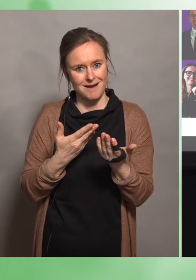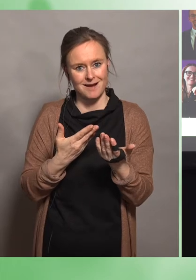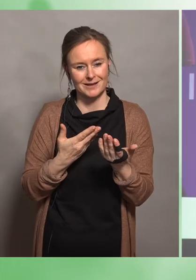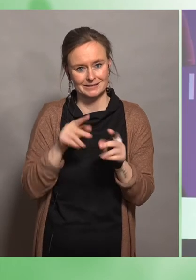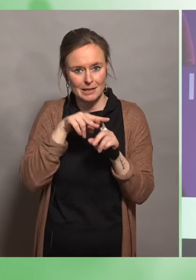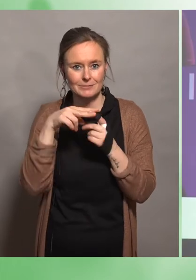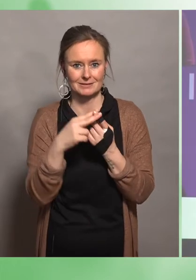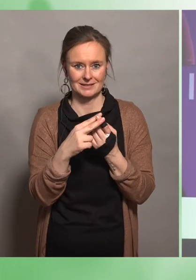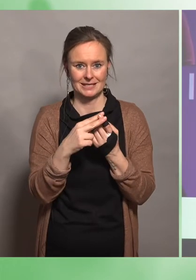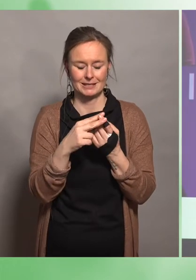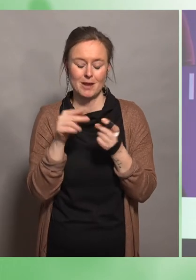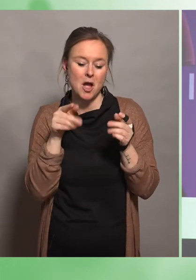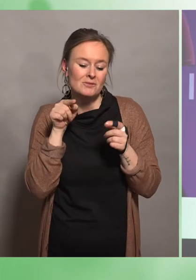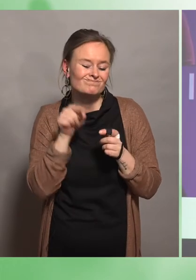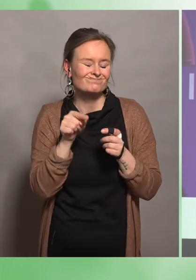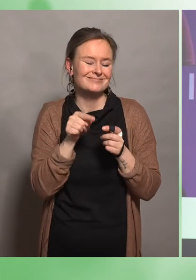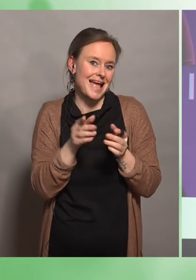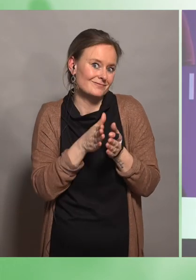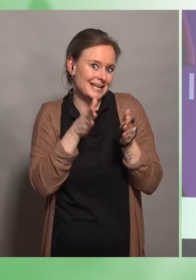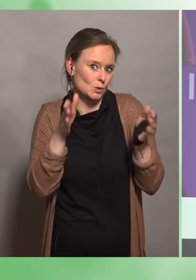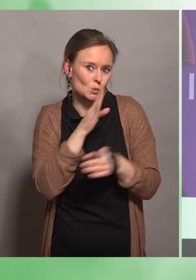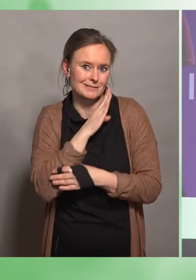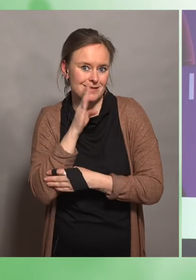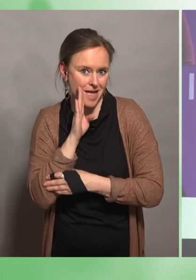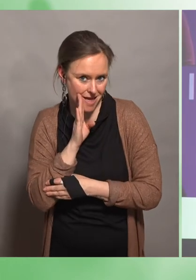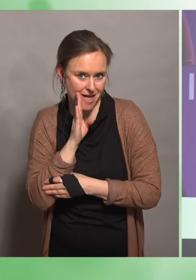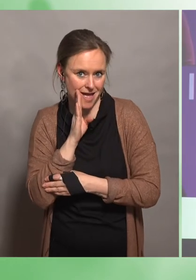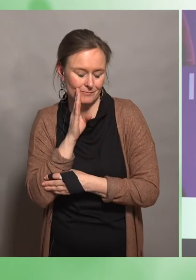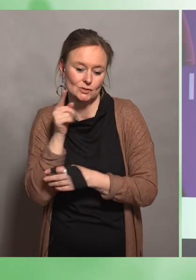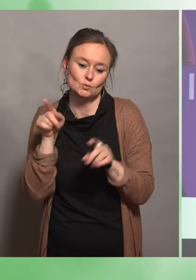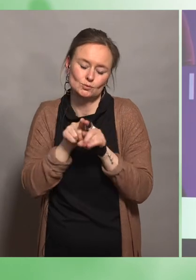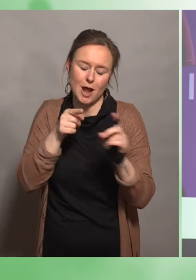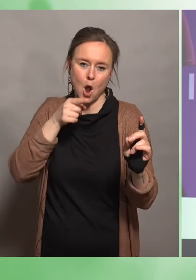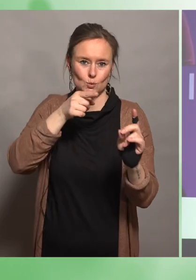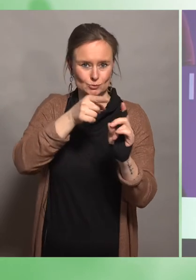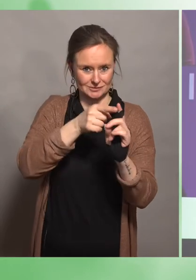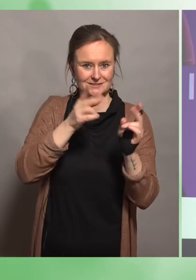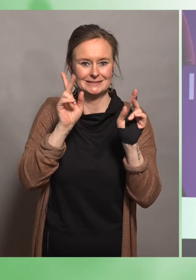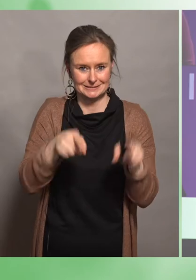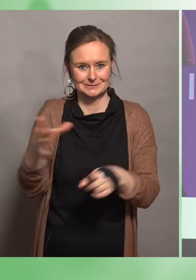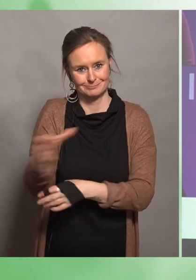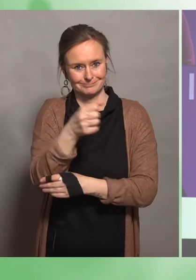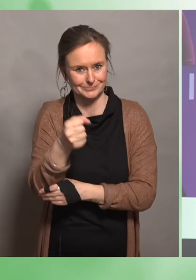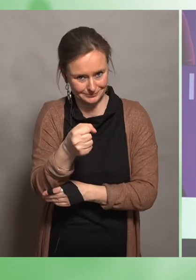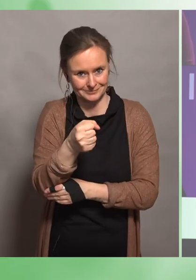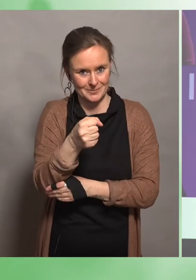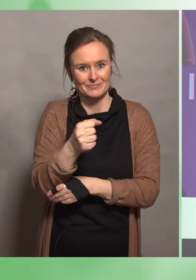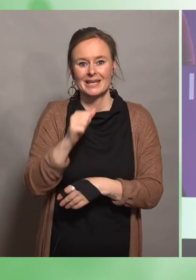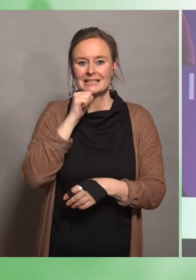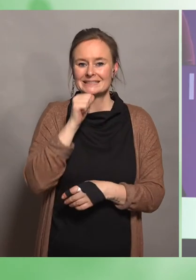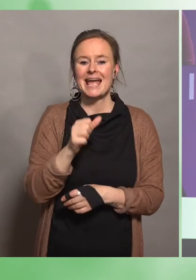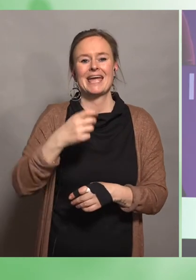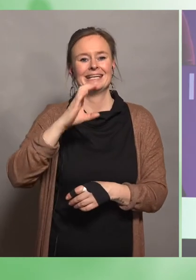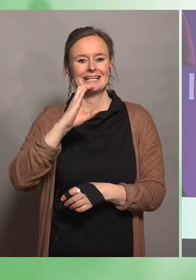Ziel, auf das man auch hinsteuern sollte. Und vielleicht auch nochmal, weil Sie das gesagt haben, es ist eben keine CSR-Maßnahme. Es ist tatsächlich